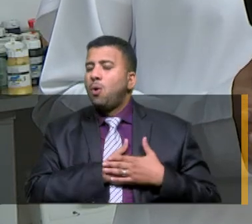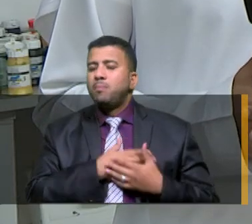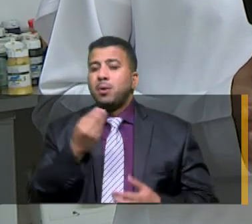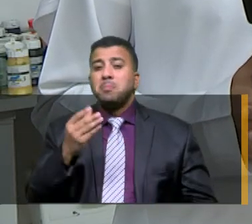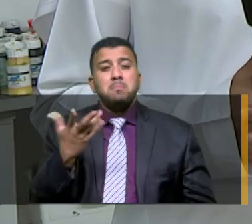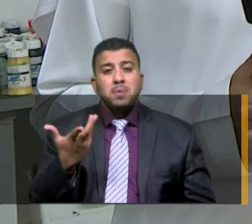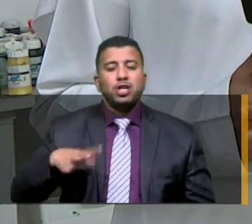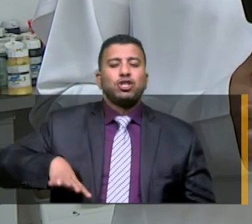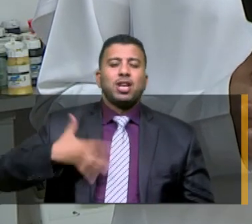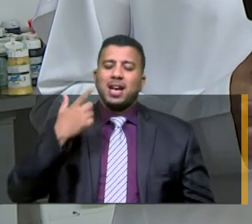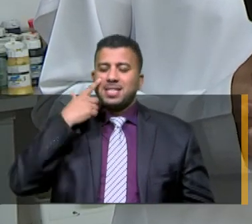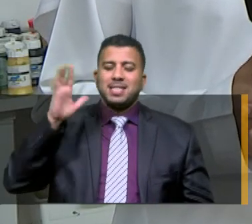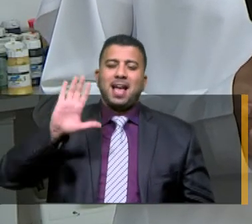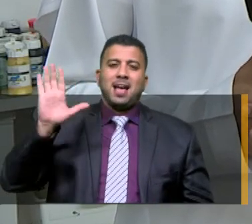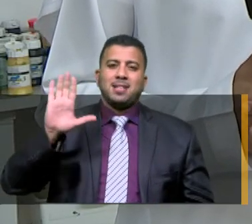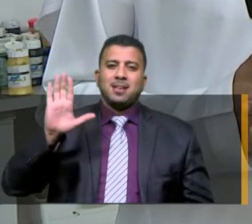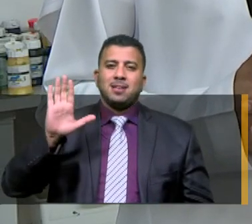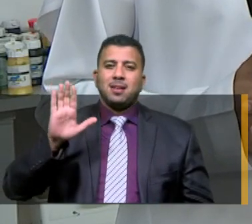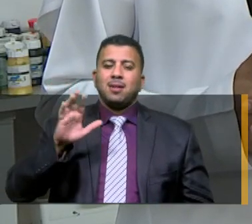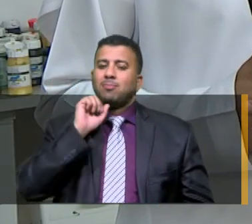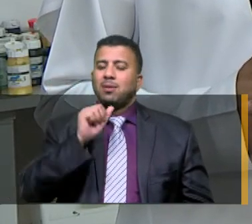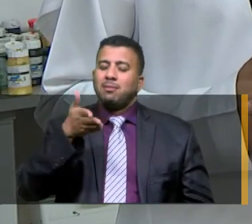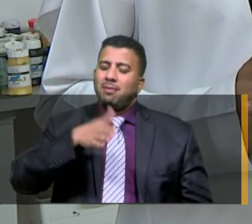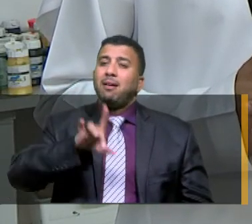للمغفور له بإذن الله الشيخ زايد بن سلطان